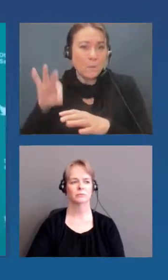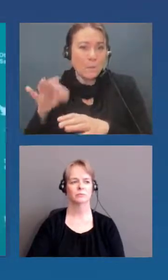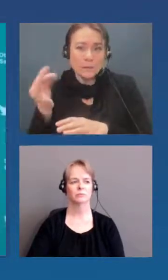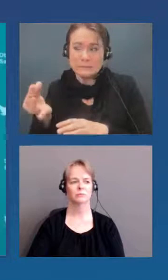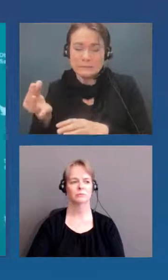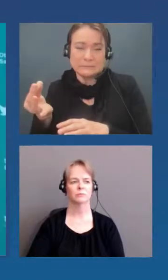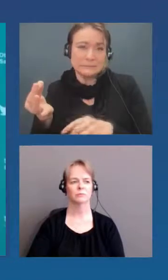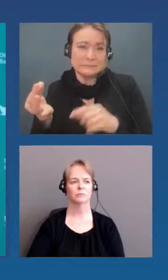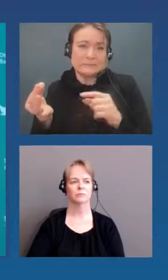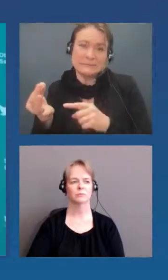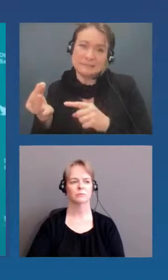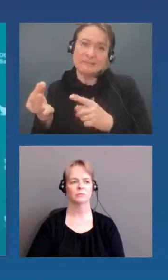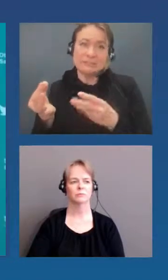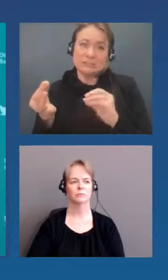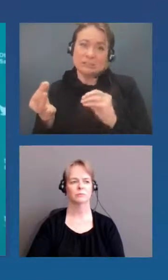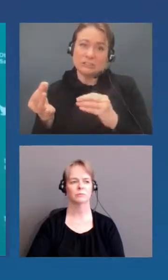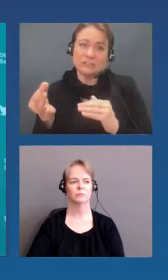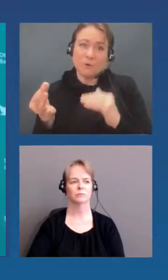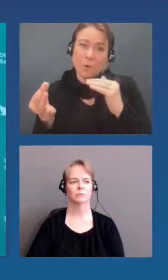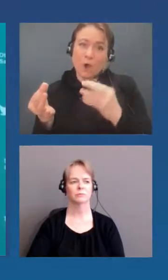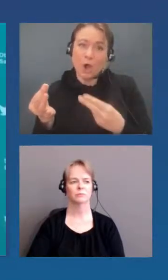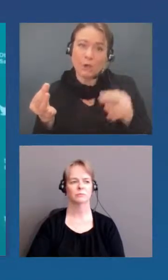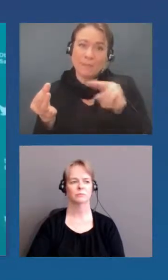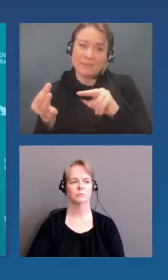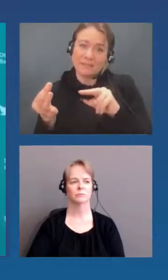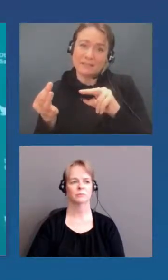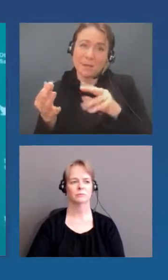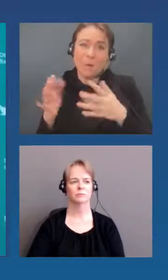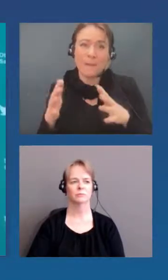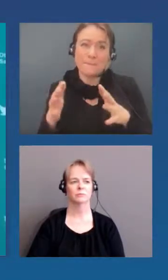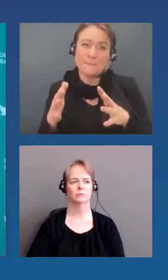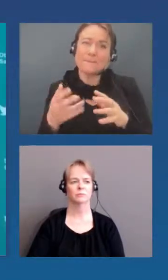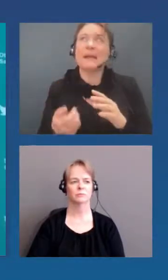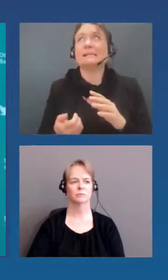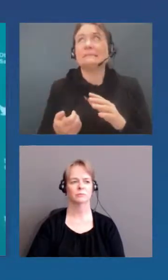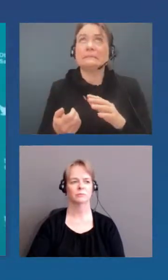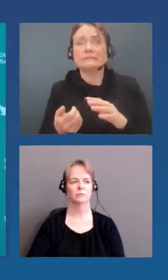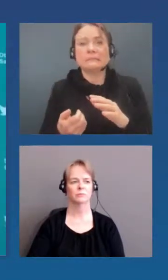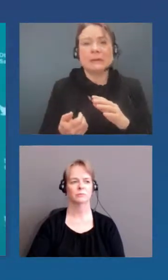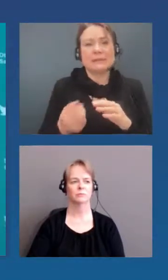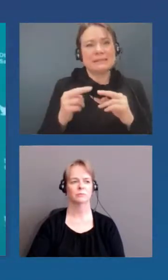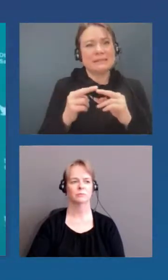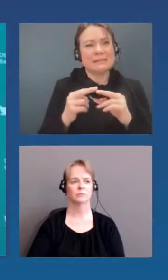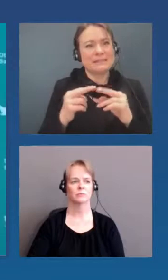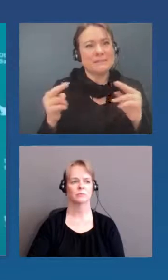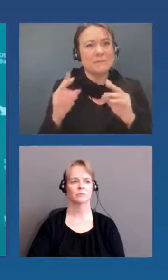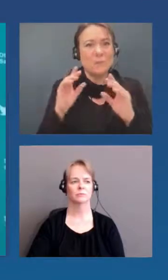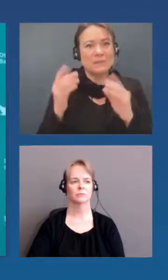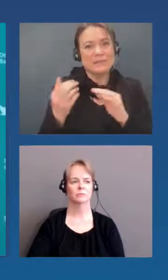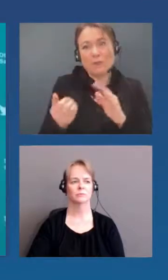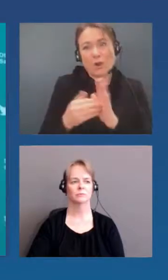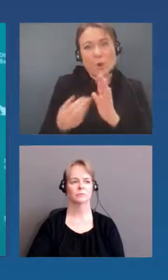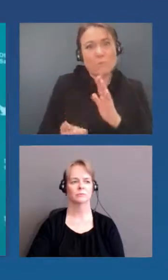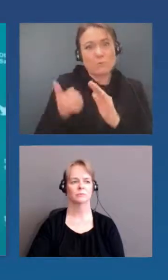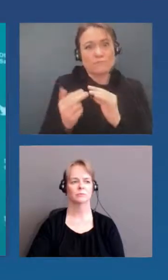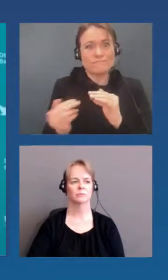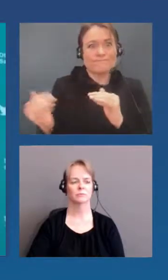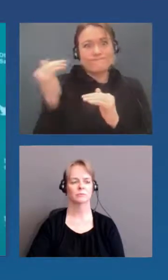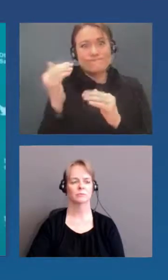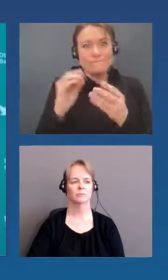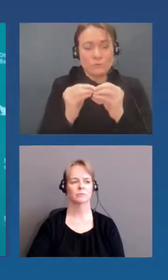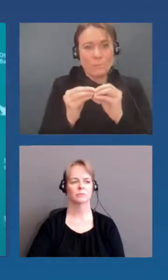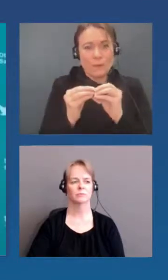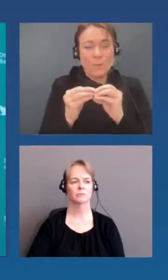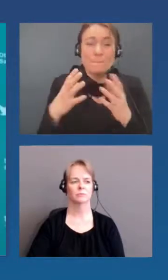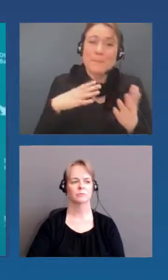c'est grand, c'est une augmentation près de plus que le niveau en décembre. Mais peut-être aujourd'hui,